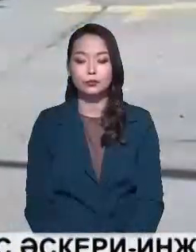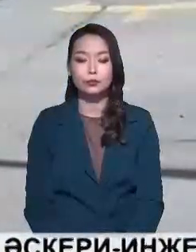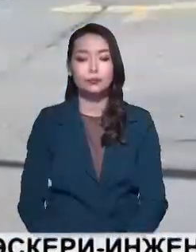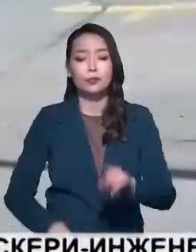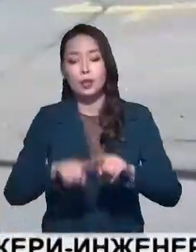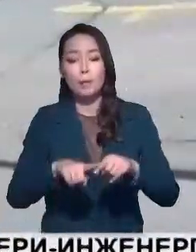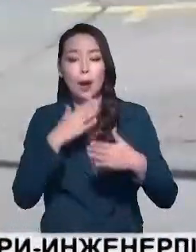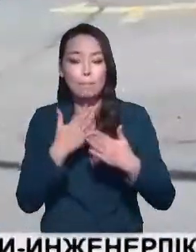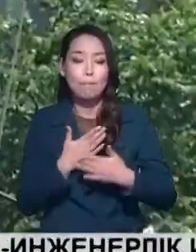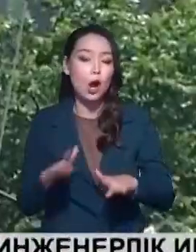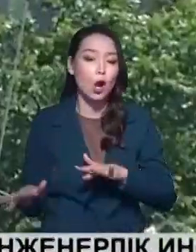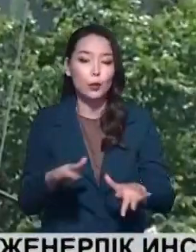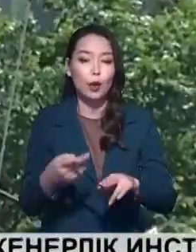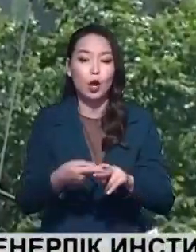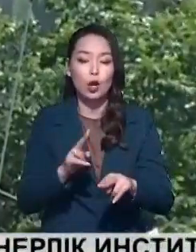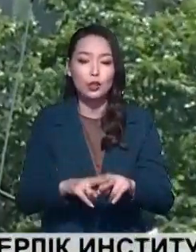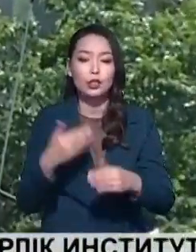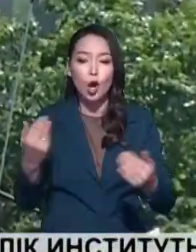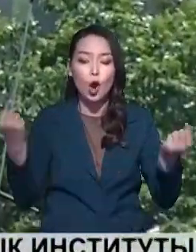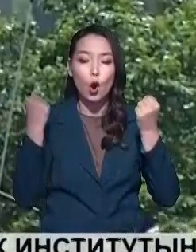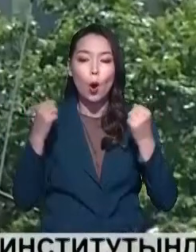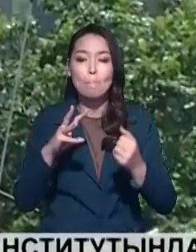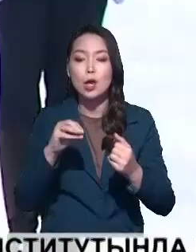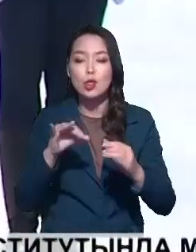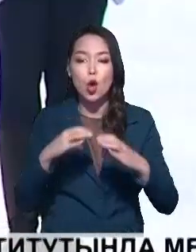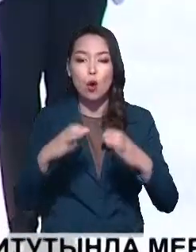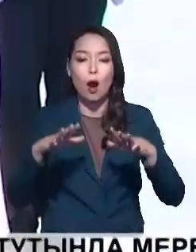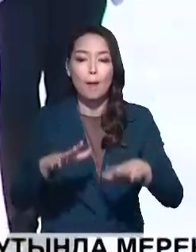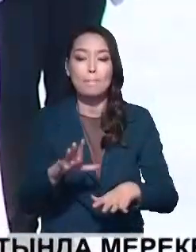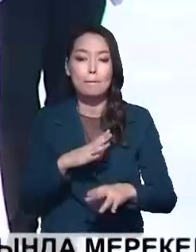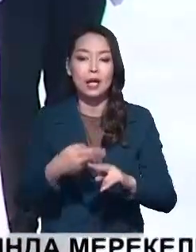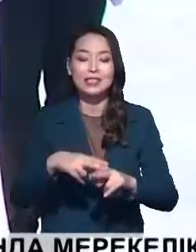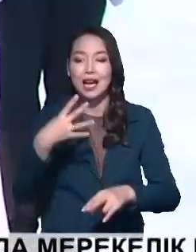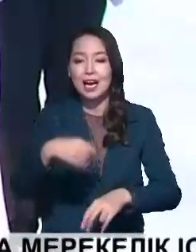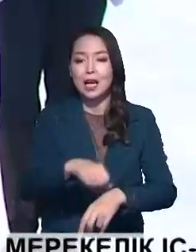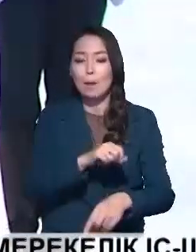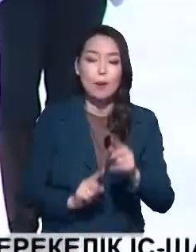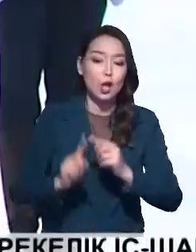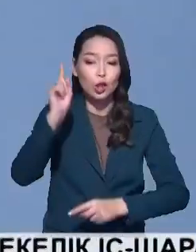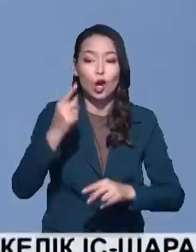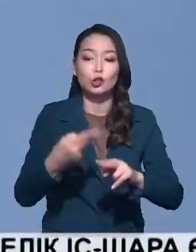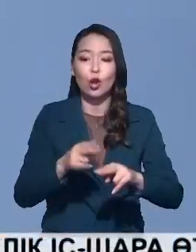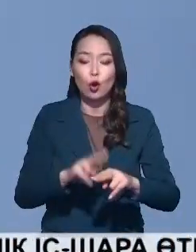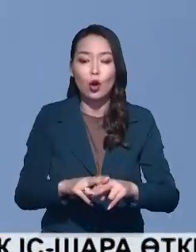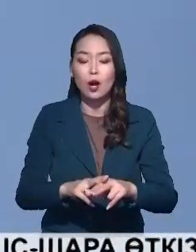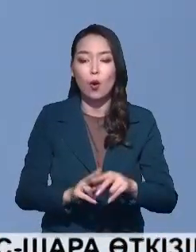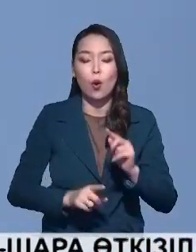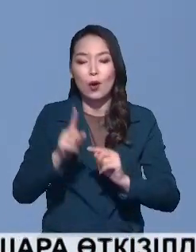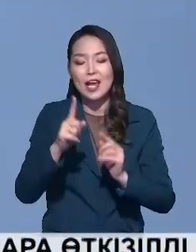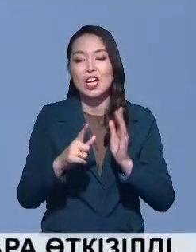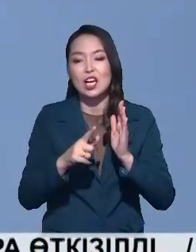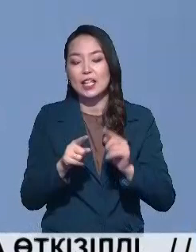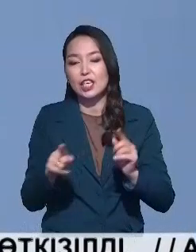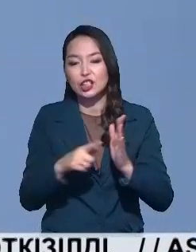Патриоттық іс-шара Медеу Биіктаулы спорт кешенінде өтті. Биіктігі 40 метр болатын бағанға ені 7, ұзындығы 14